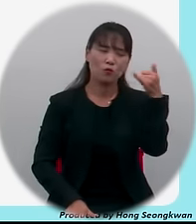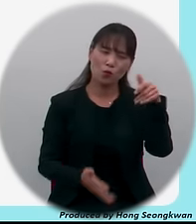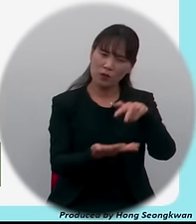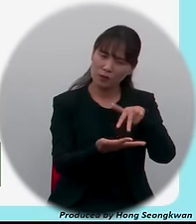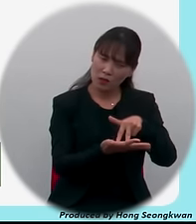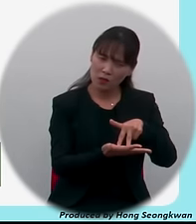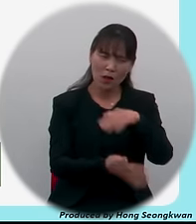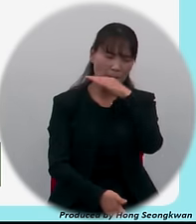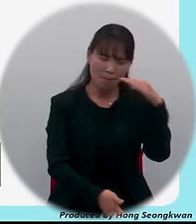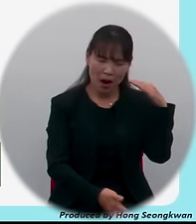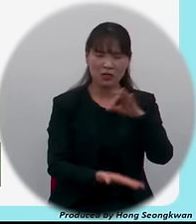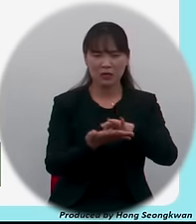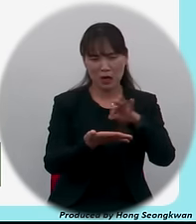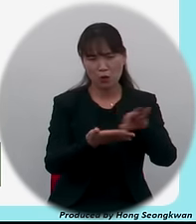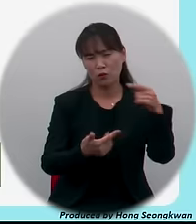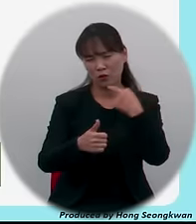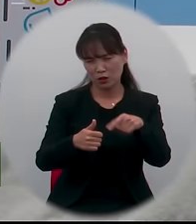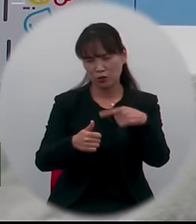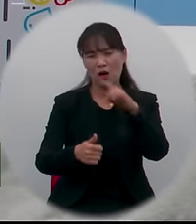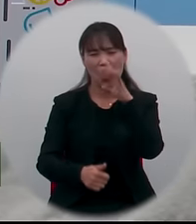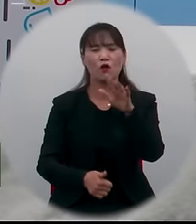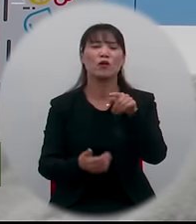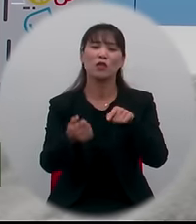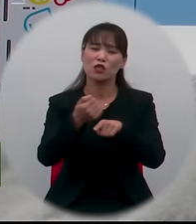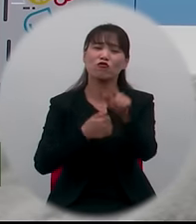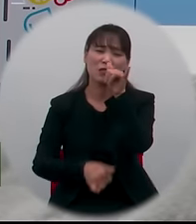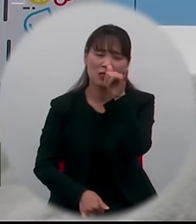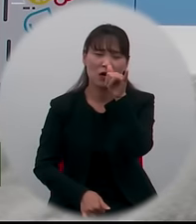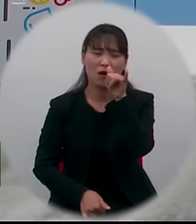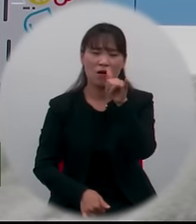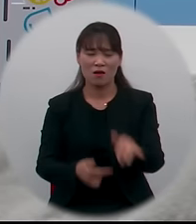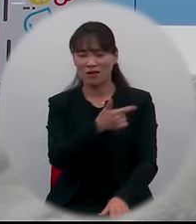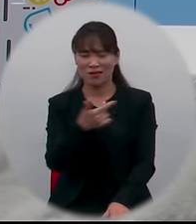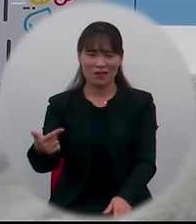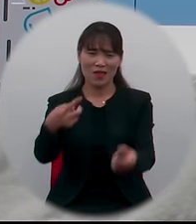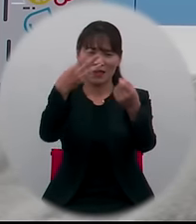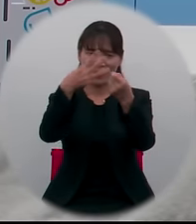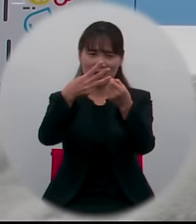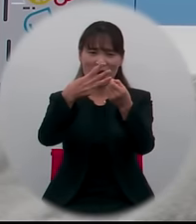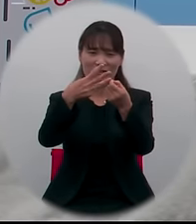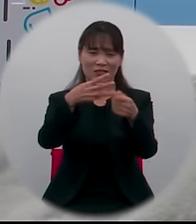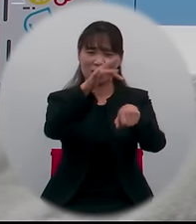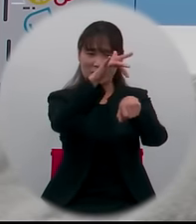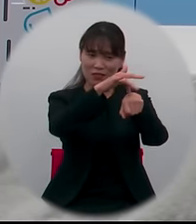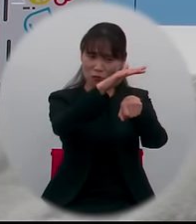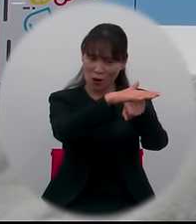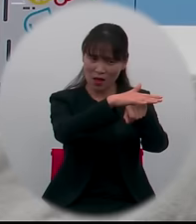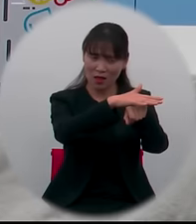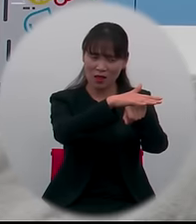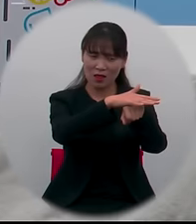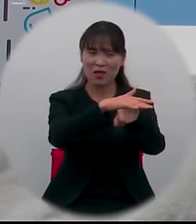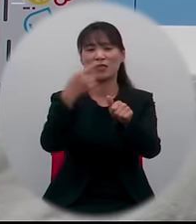이유 부모님 입장 에서는 바른 사용 지도가 잘 안 되는 이유들이 있습니다 그게 세 가지로 정리해 볼 수가